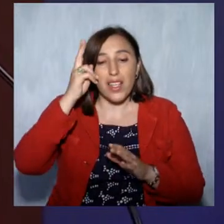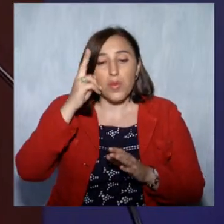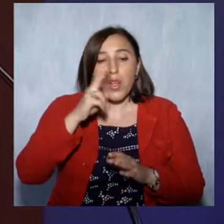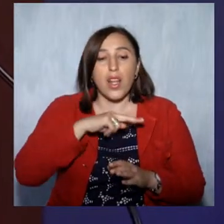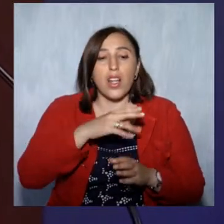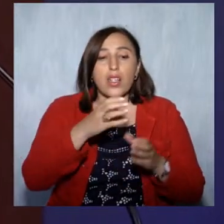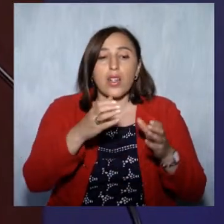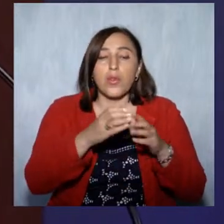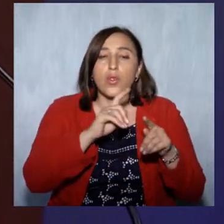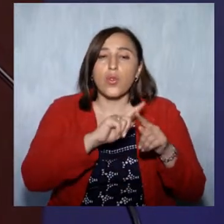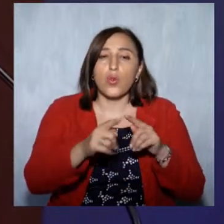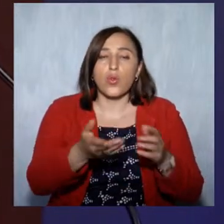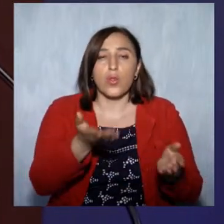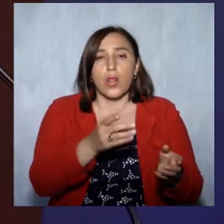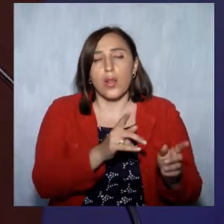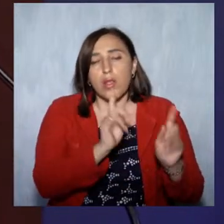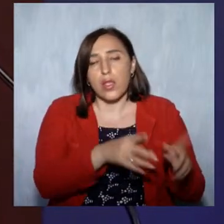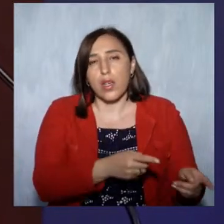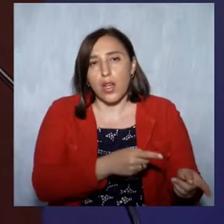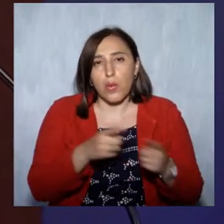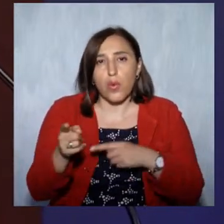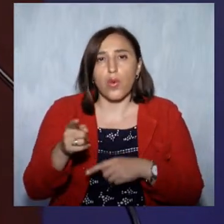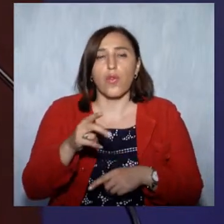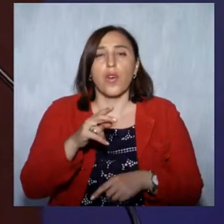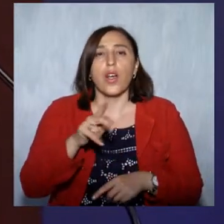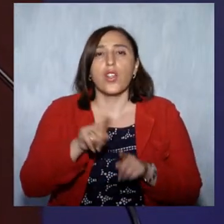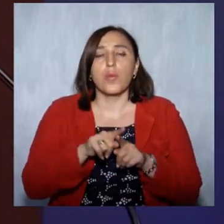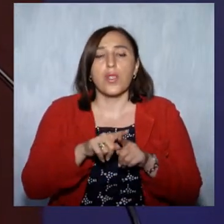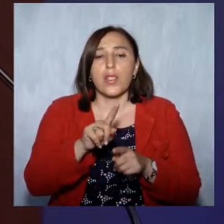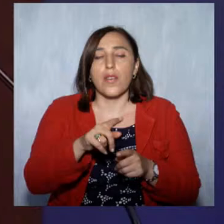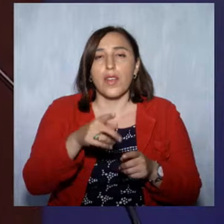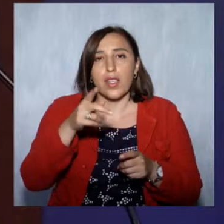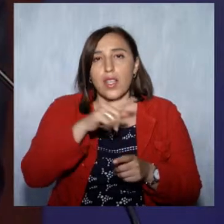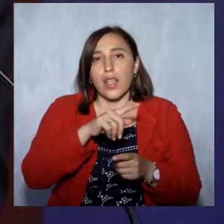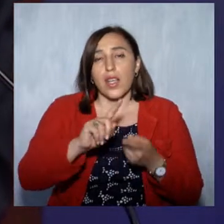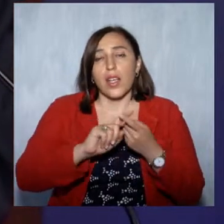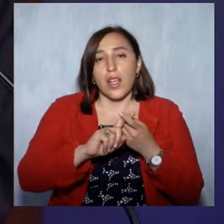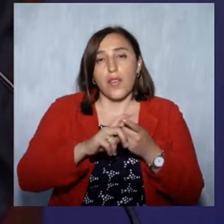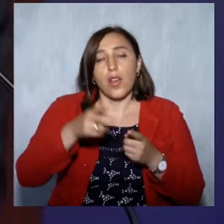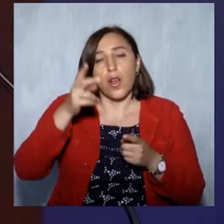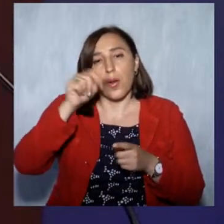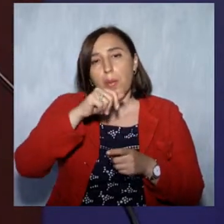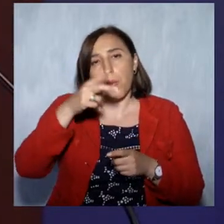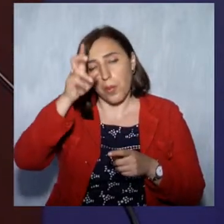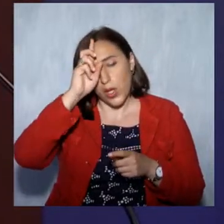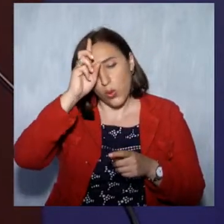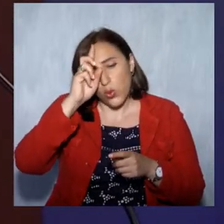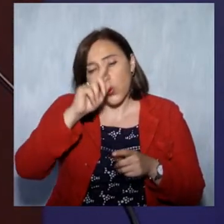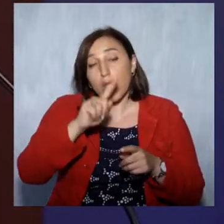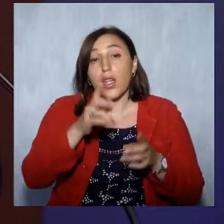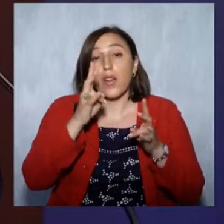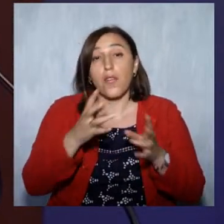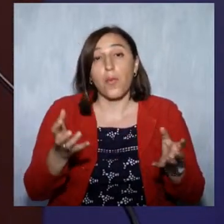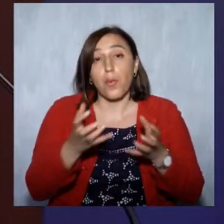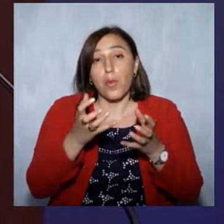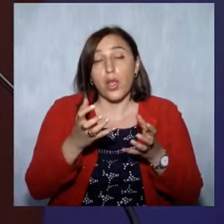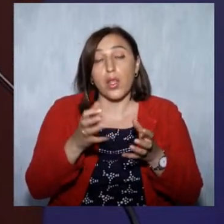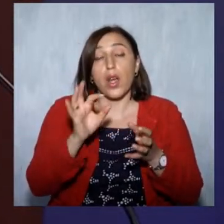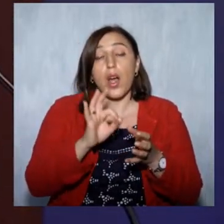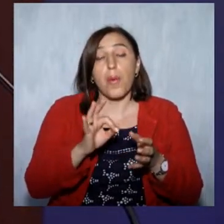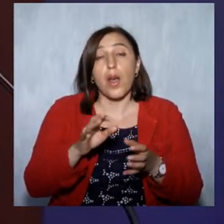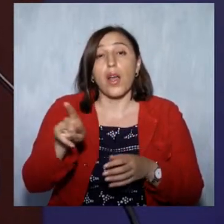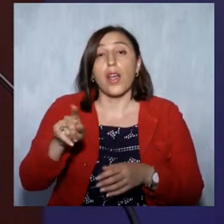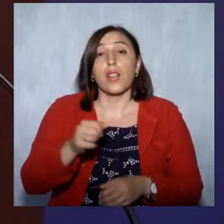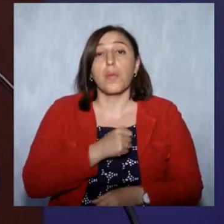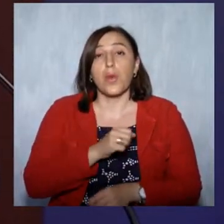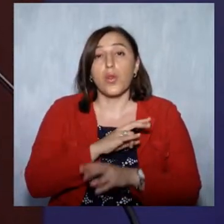թիվը։ Ամերիկյան քաղաքացիական անձնակազմի եւ դաշնակից պետությունների քաղաքացիների անվտանգությունն ապահովելու համար պաշտպանության նախարարը